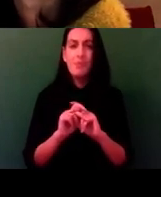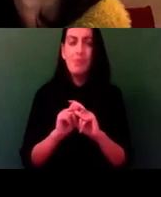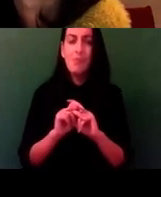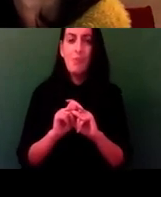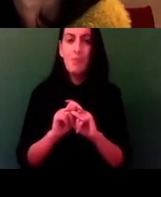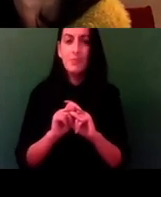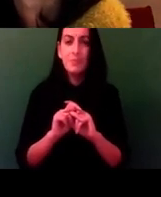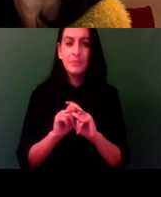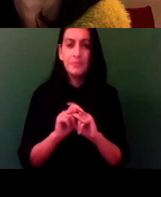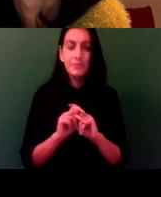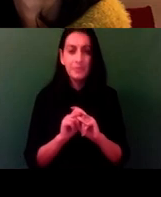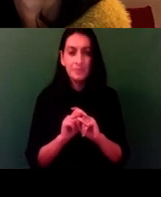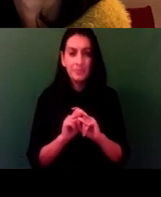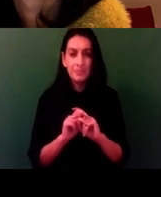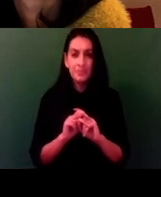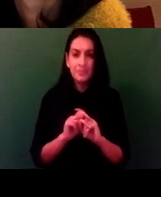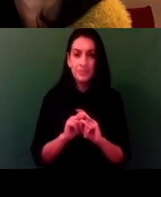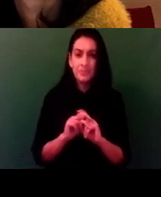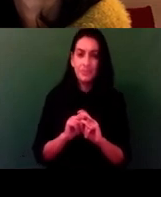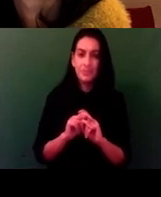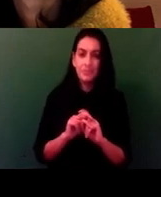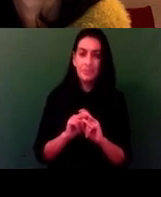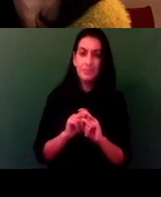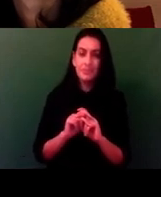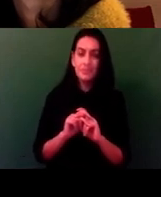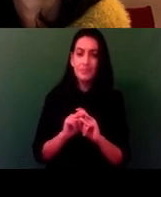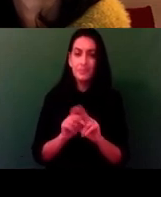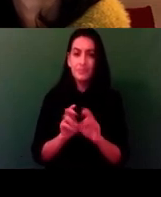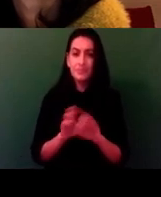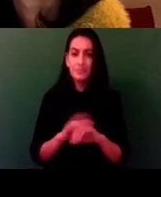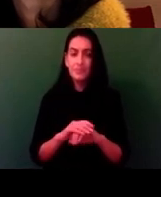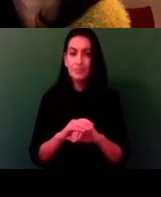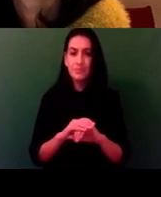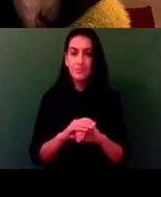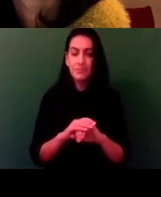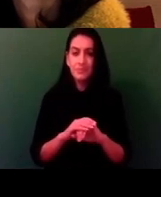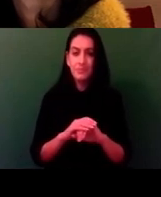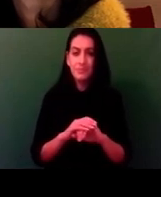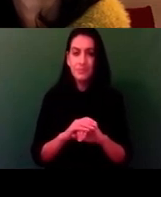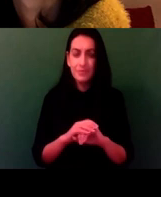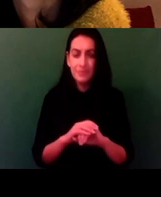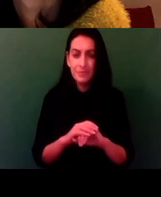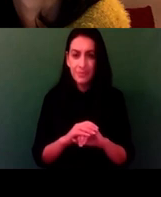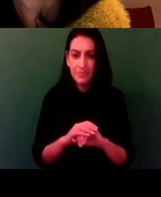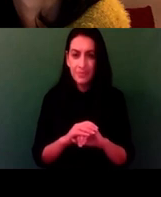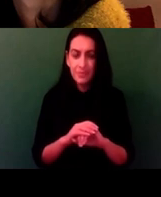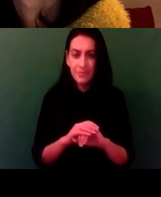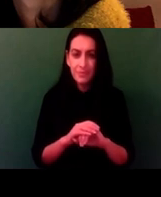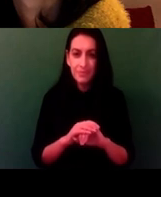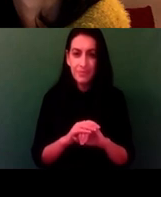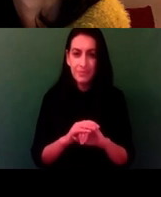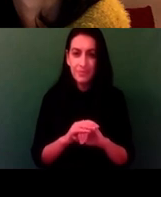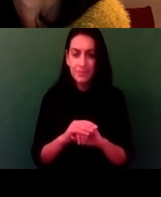karardan etkilenen paydaşların eşit şekilde temsil edildiği arama toplantıları düzenliyor. Toplantılar sonucunda eylem